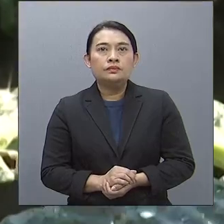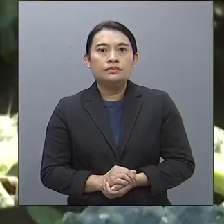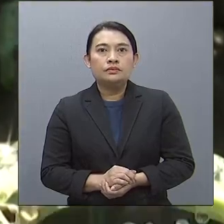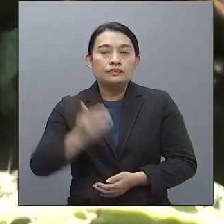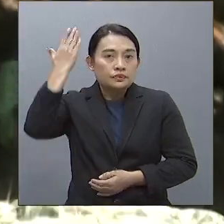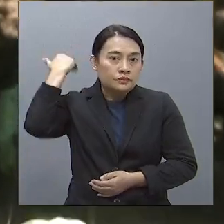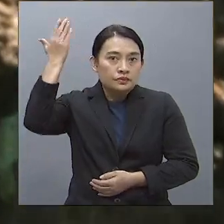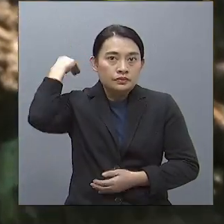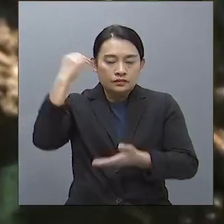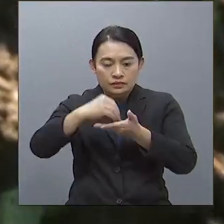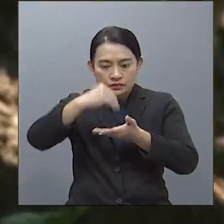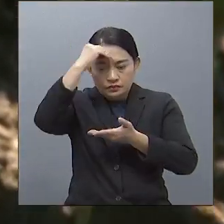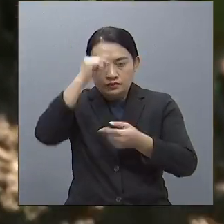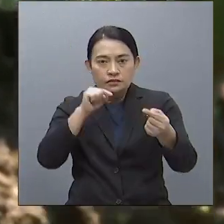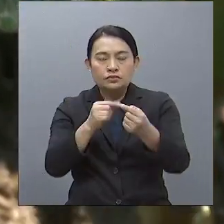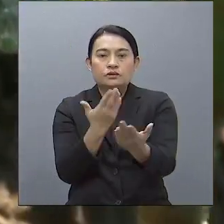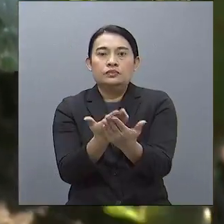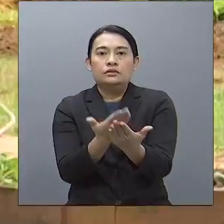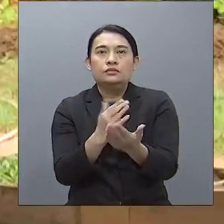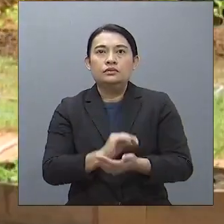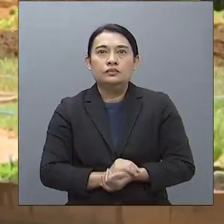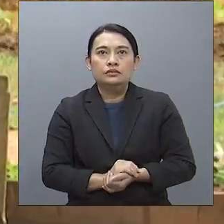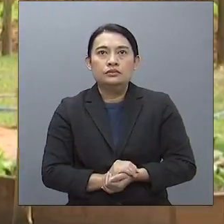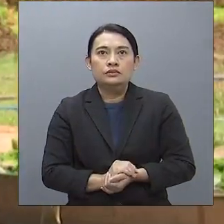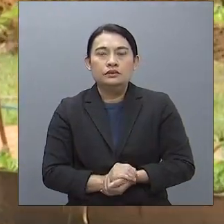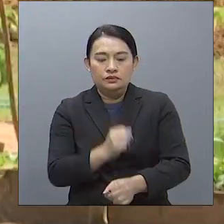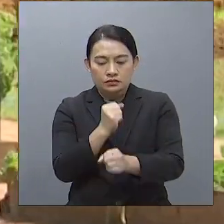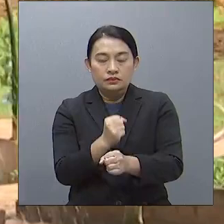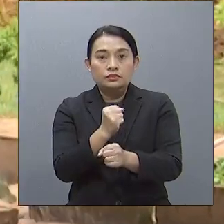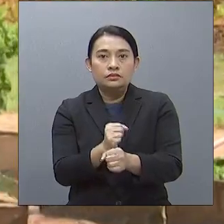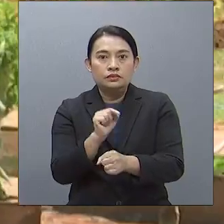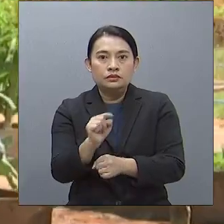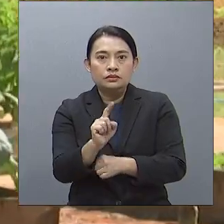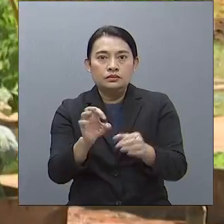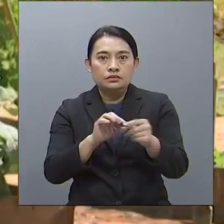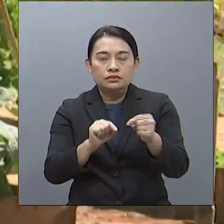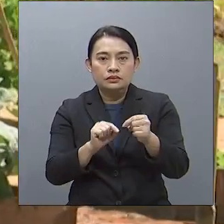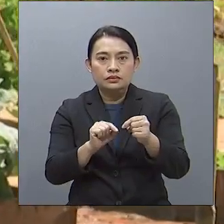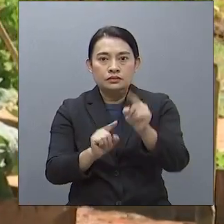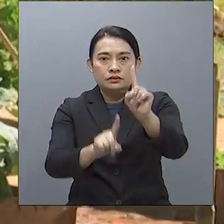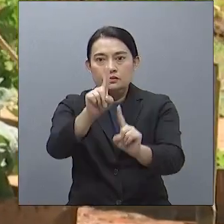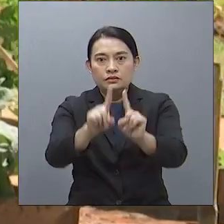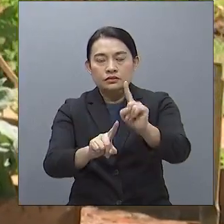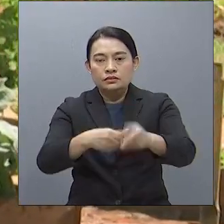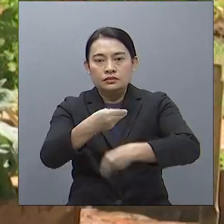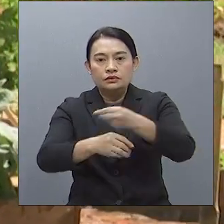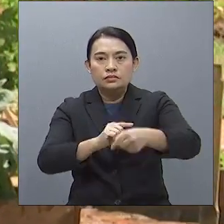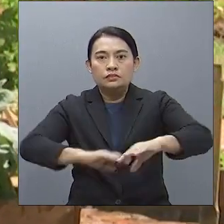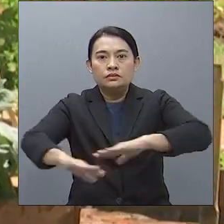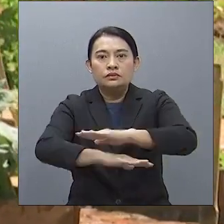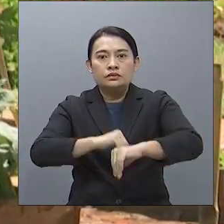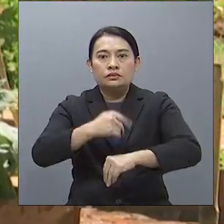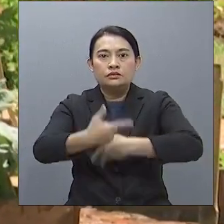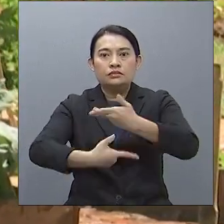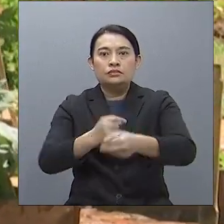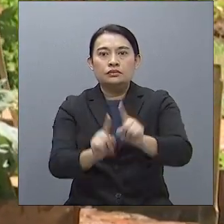เมื่อก่อนผมเรียนการเงินครับผมก็ทำงานตรงสายในการทำงานเป็นโบรกเกอร์ซื้อขายหุ้นอยู่ในตลาดหลักทรัพย์เนี่ยครับทำอยู่ในกรุงเทพม